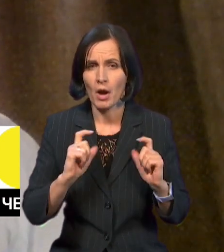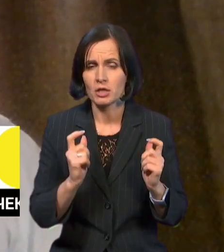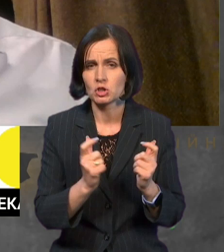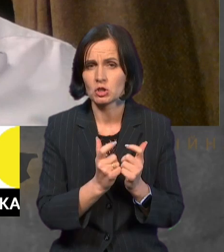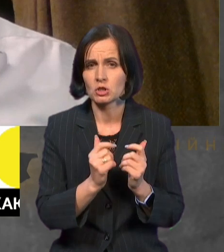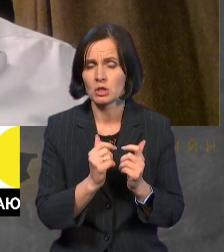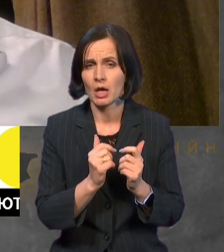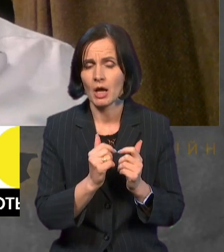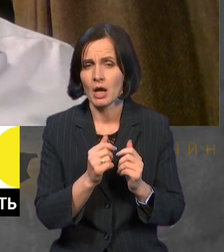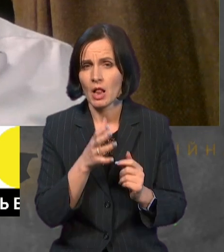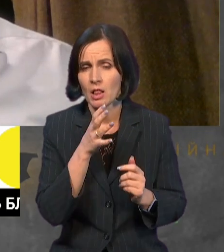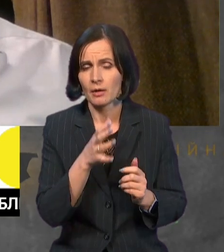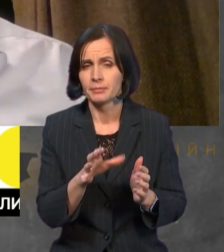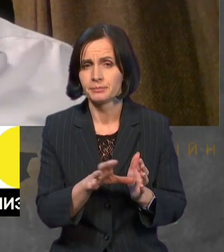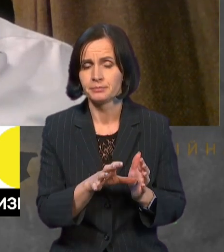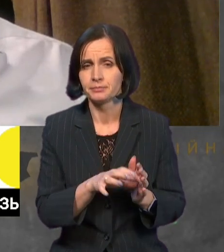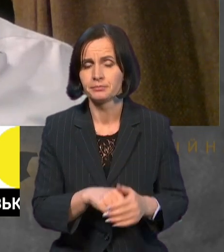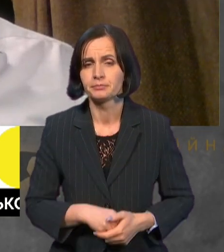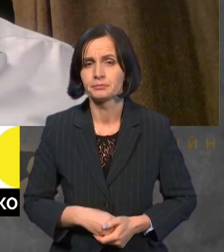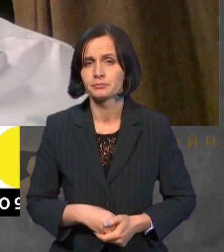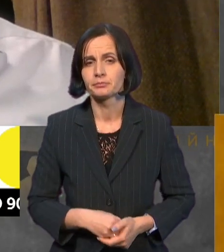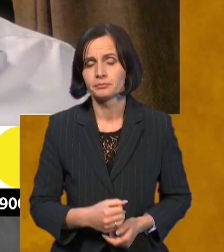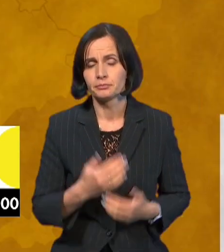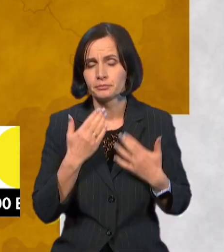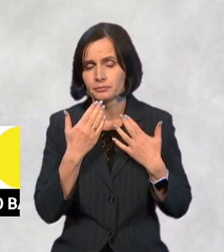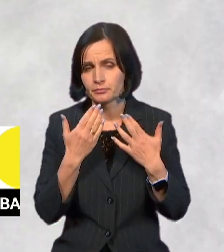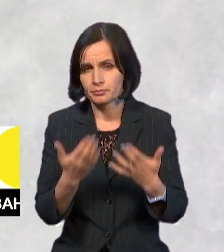увазі постачання. Пане Юрію, щиро дякую за розмову і